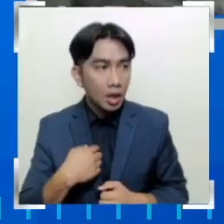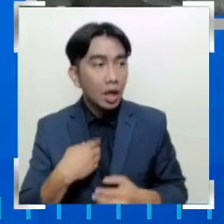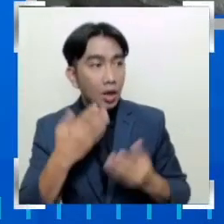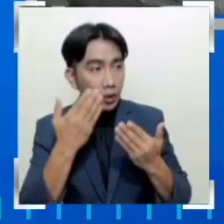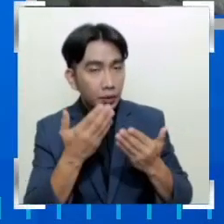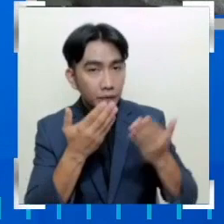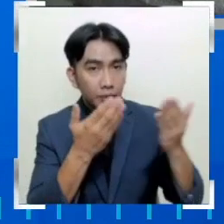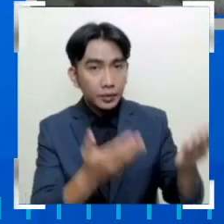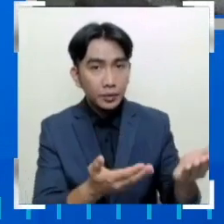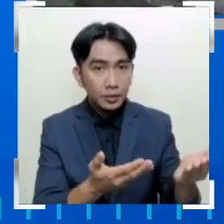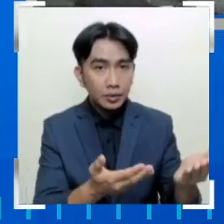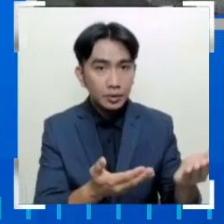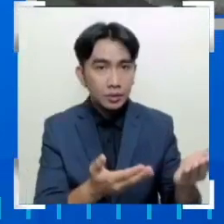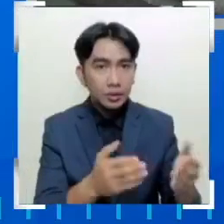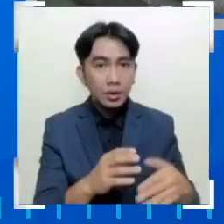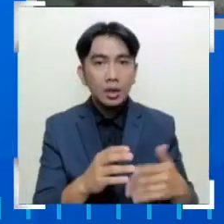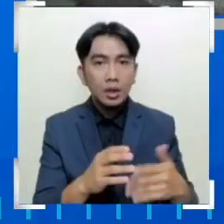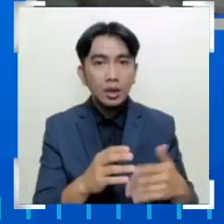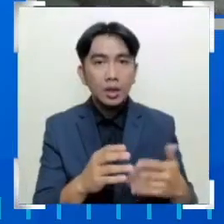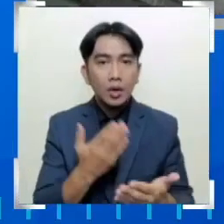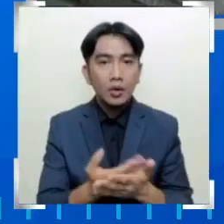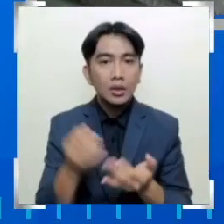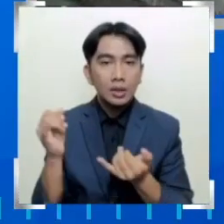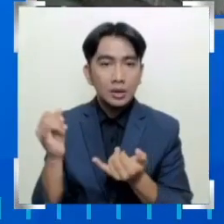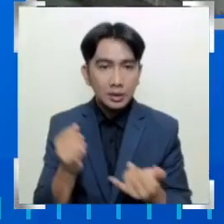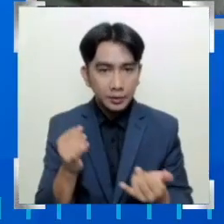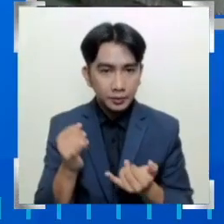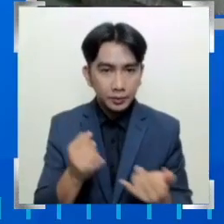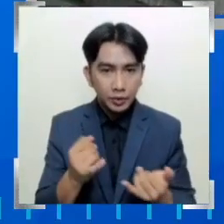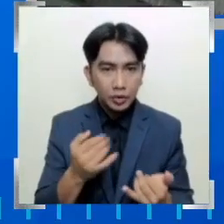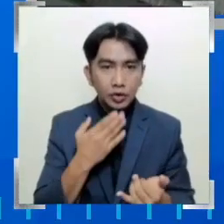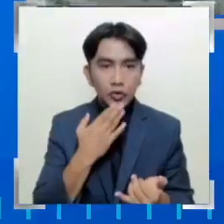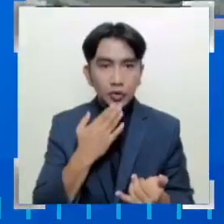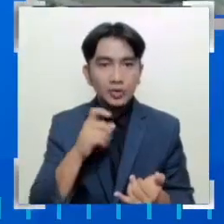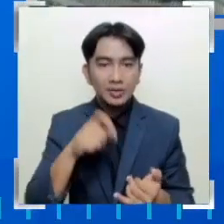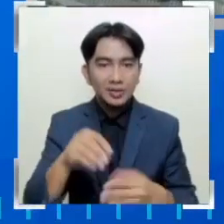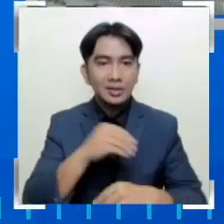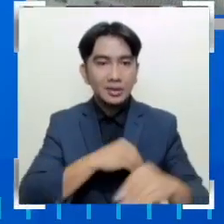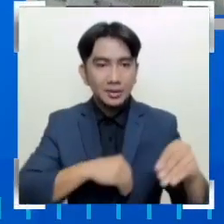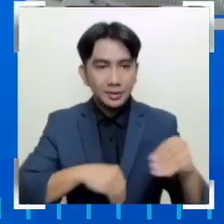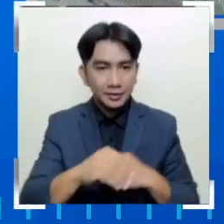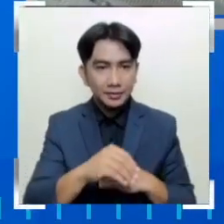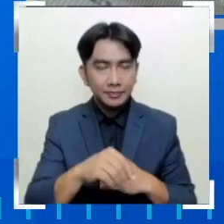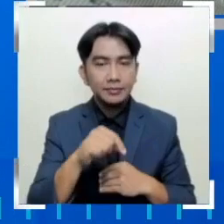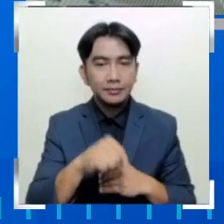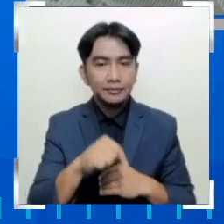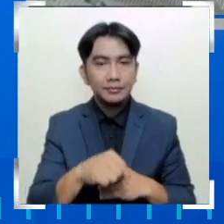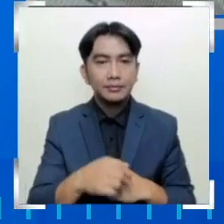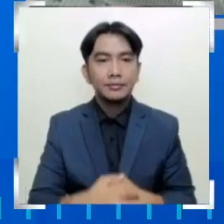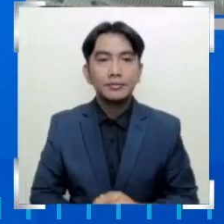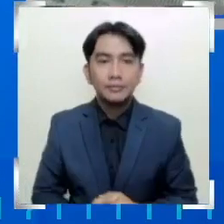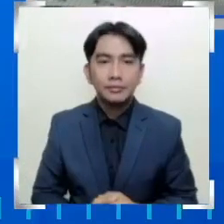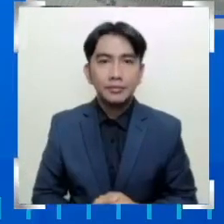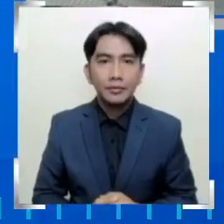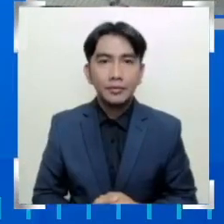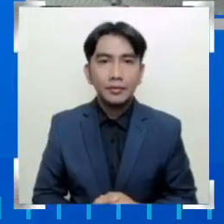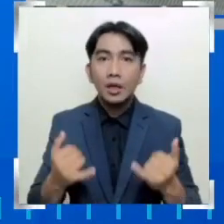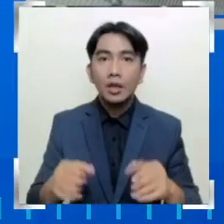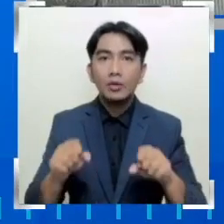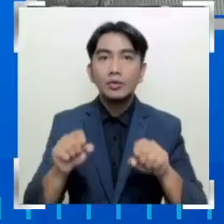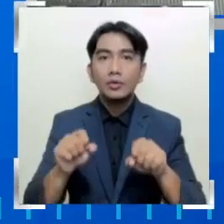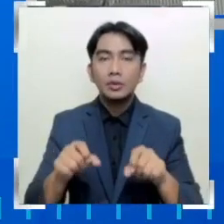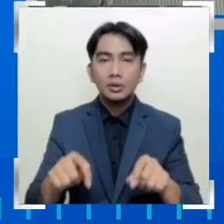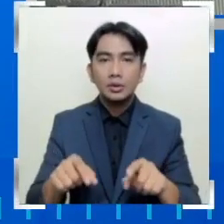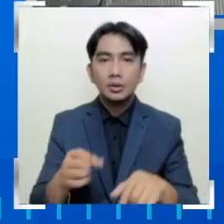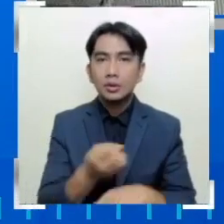i-release lahat ng imported sugar po sa market para bababa ng talagayan. Sa ngayon, ang ibinebenta pa lang sa pamilihan ay